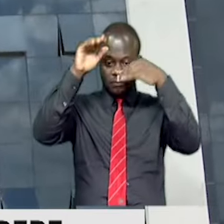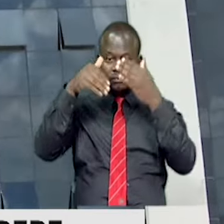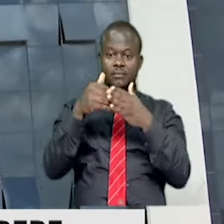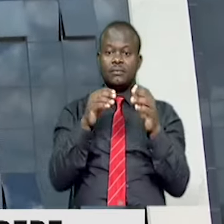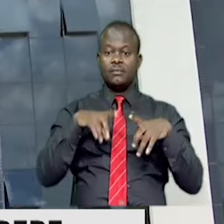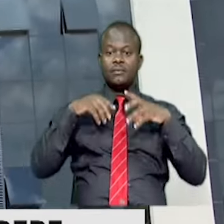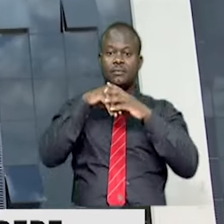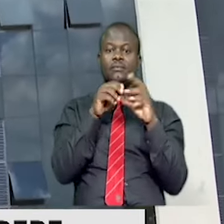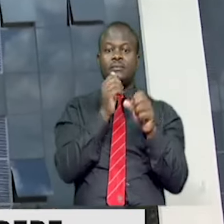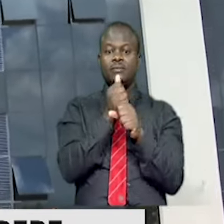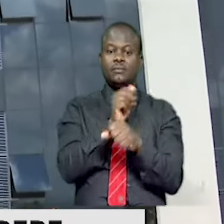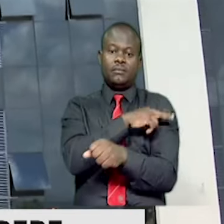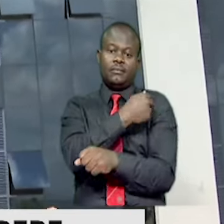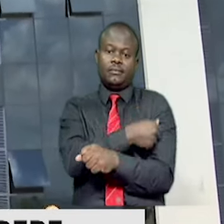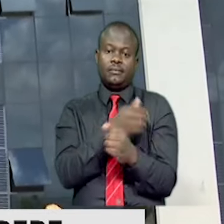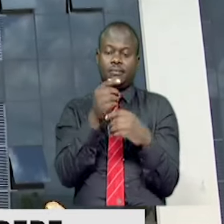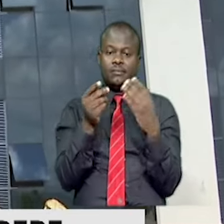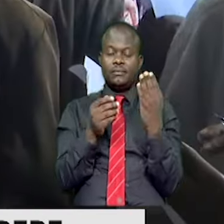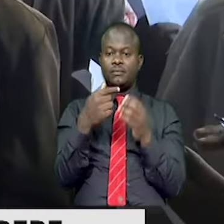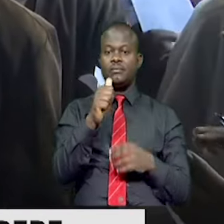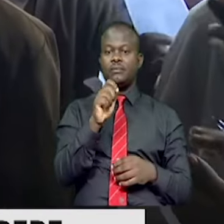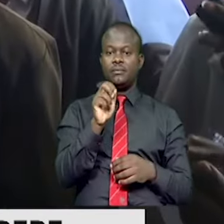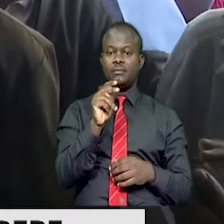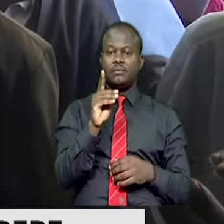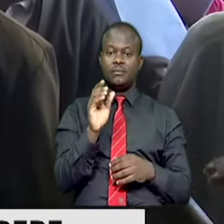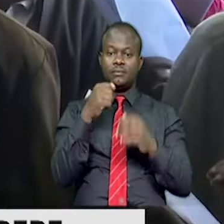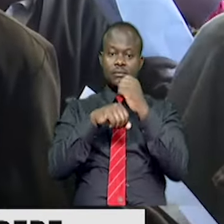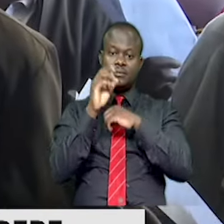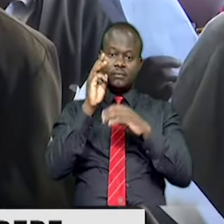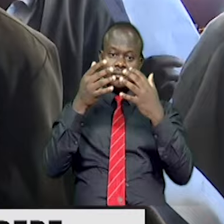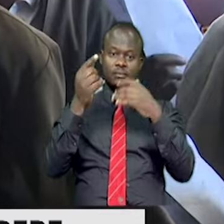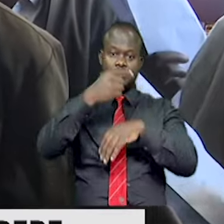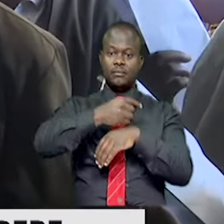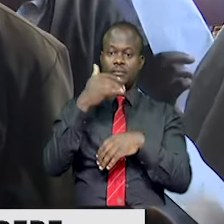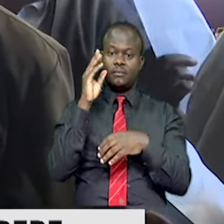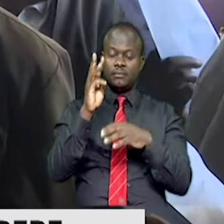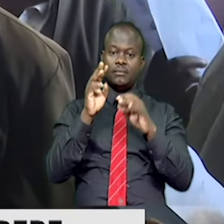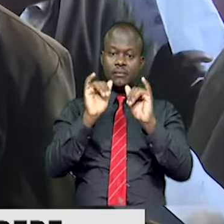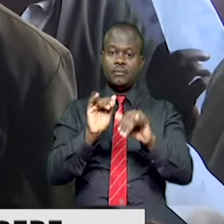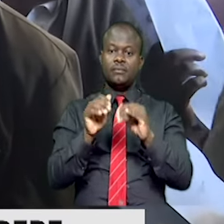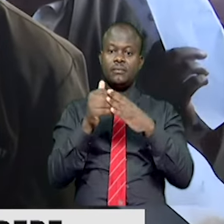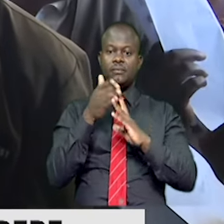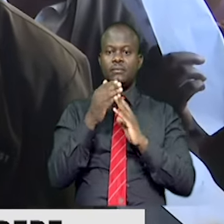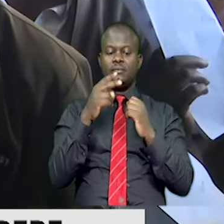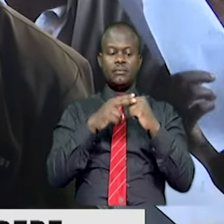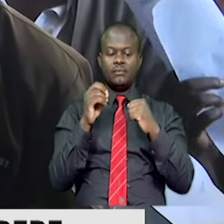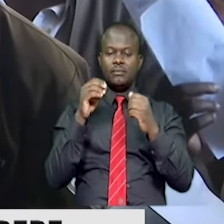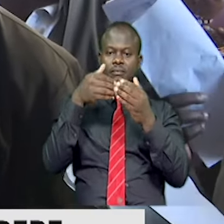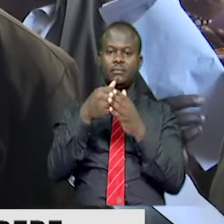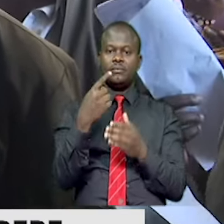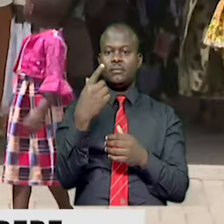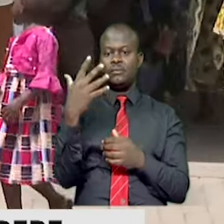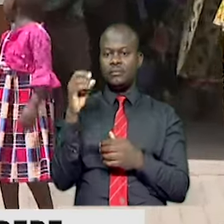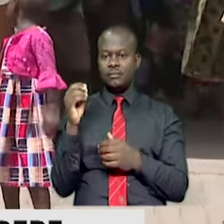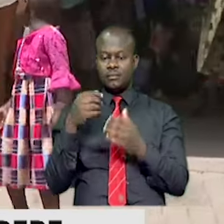basanzwe bakorana n'ibitaro bya Gatunda. Biteganyijwe ko iki gikorwa kizamara iminsi 5 kikazasiga abaturage bari hagati ya